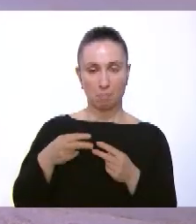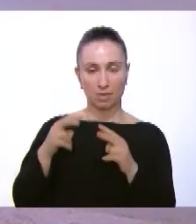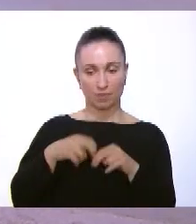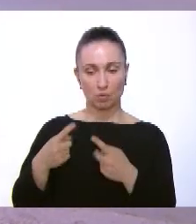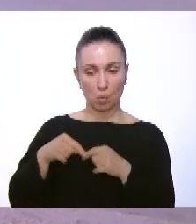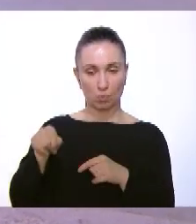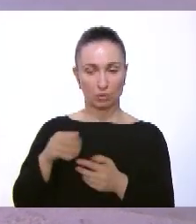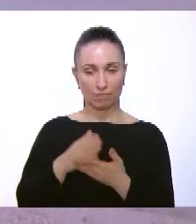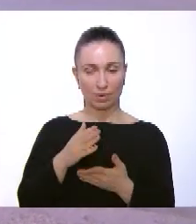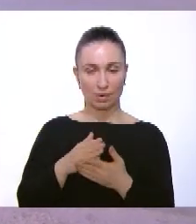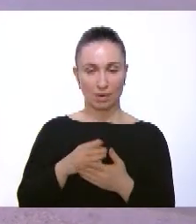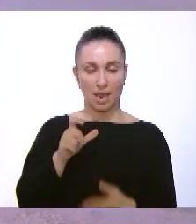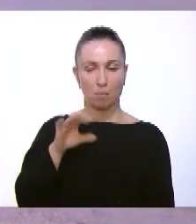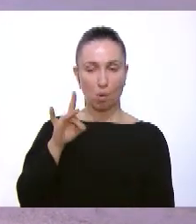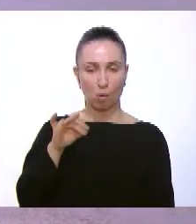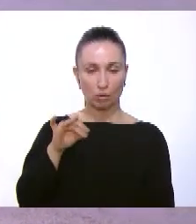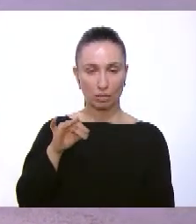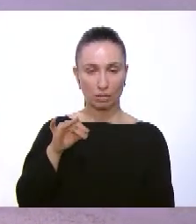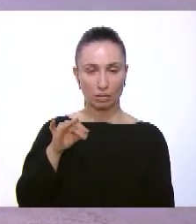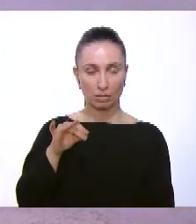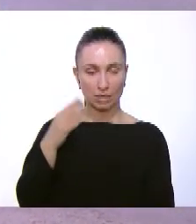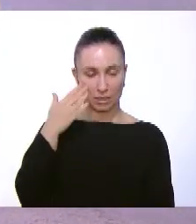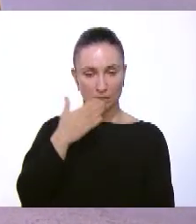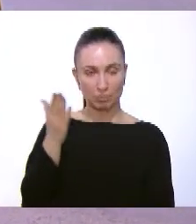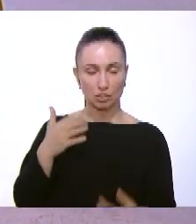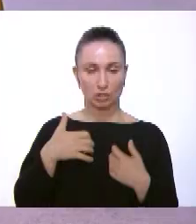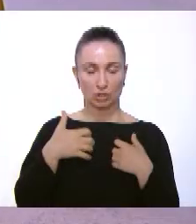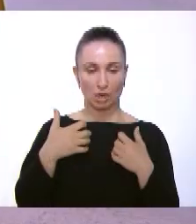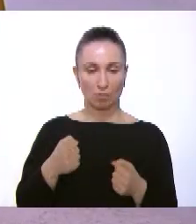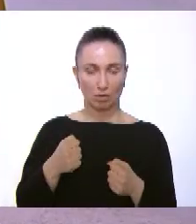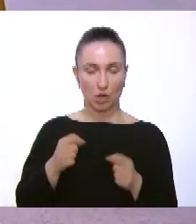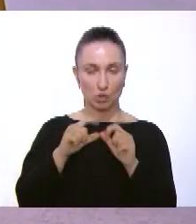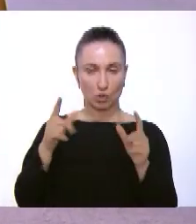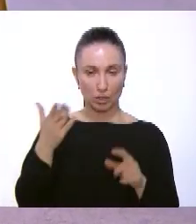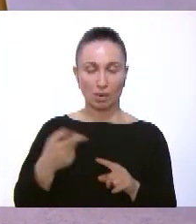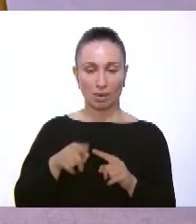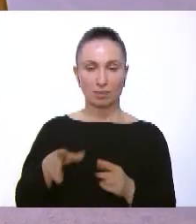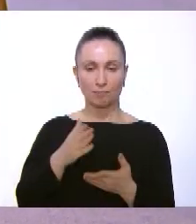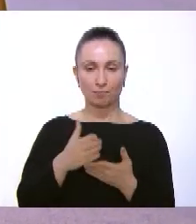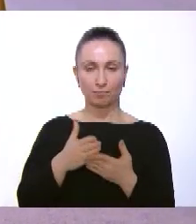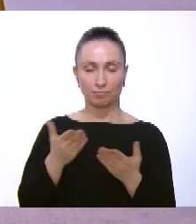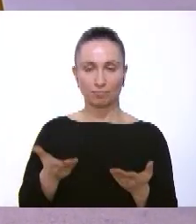კვლევითი ორგანიზაციები, ეს არის ემორის საზოგადოებრივი ჯანმრთელობის სკოლა, ეს არის